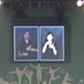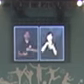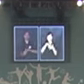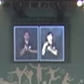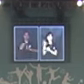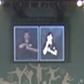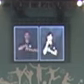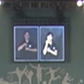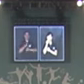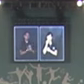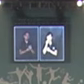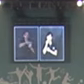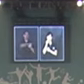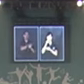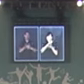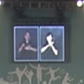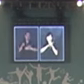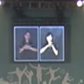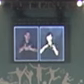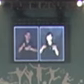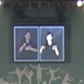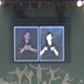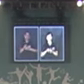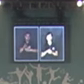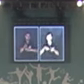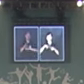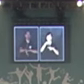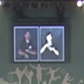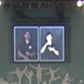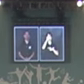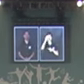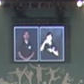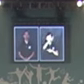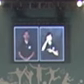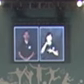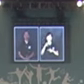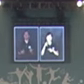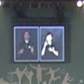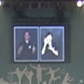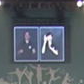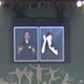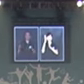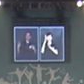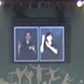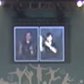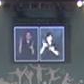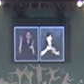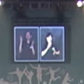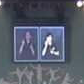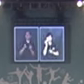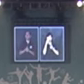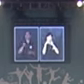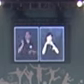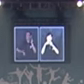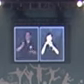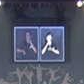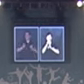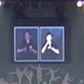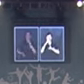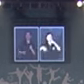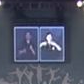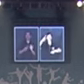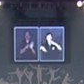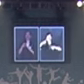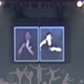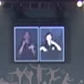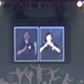能渡过难关。接下来就请各位热烈的掌声来欢迎悠人神谷为我们来带来这